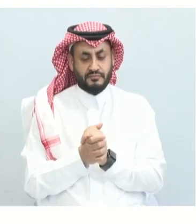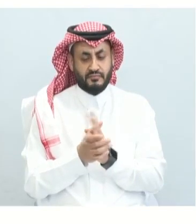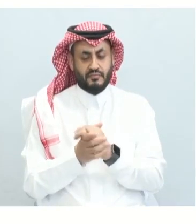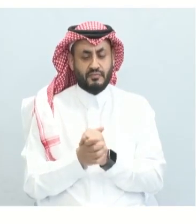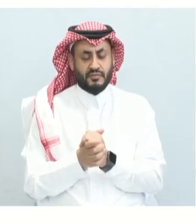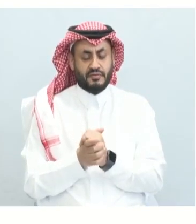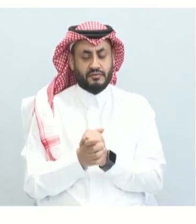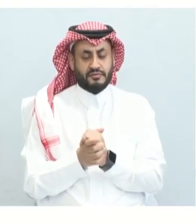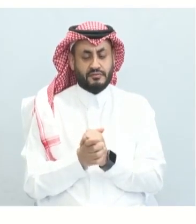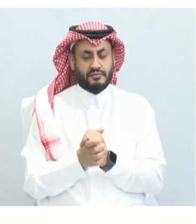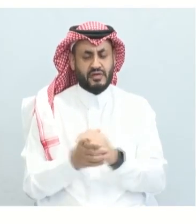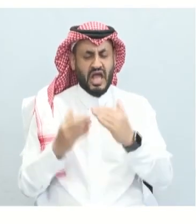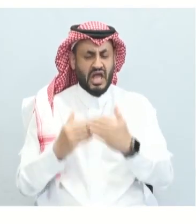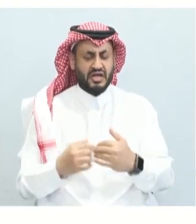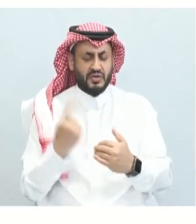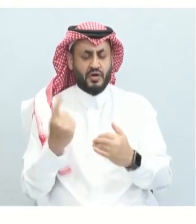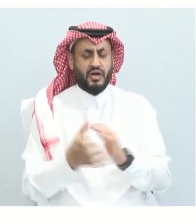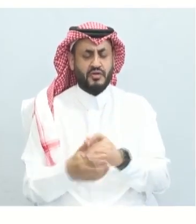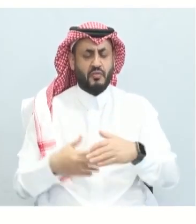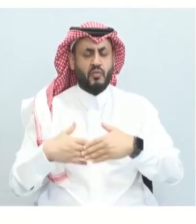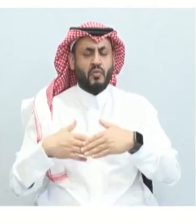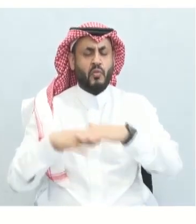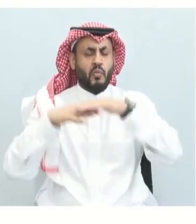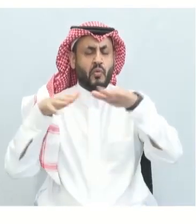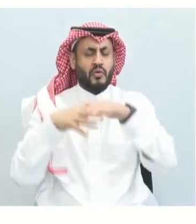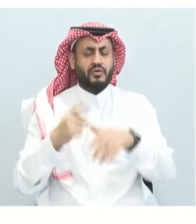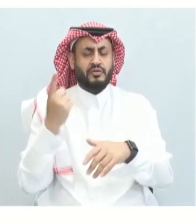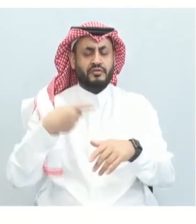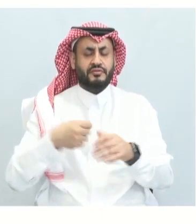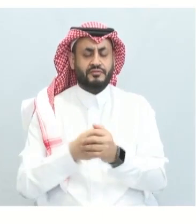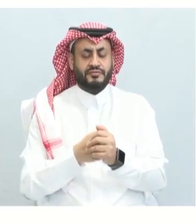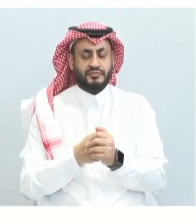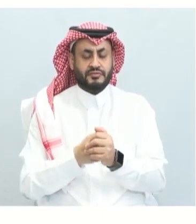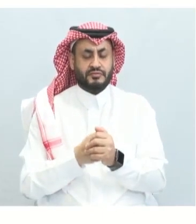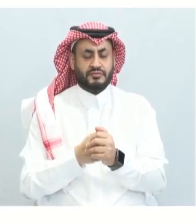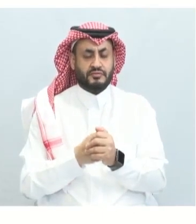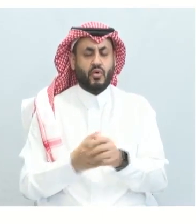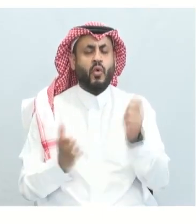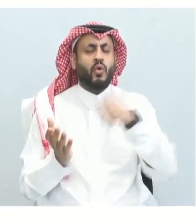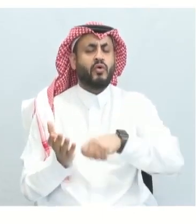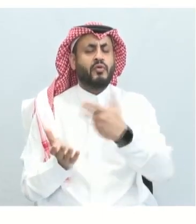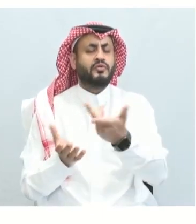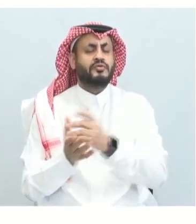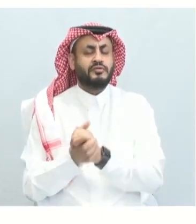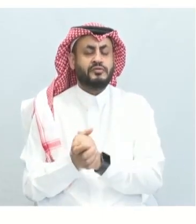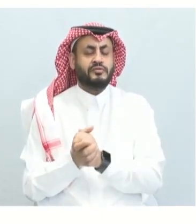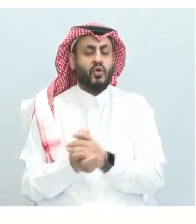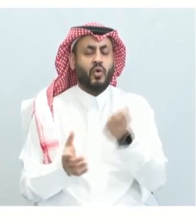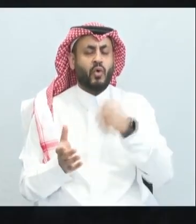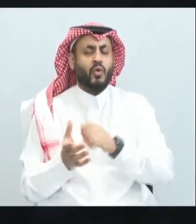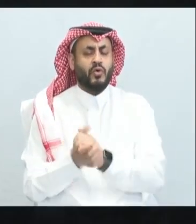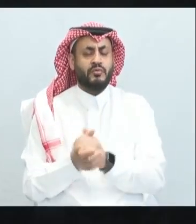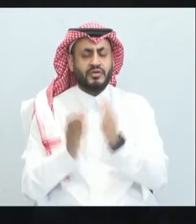واقلها ركعه واكثرها 11 ركعه ما حكم صلاه الوتر ما حكم صلاه